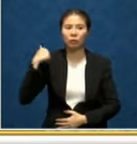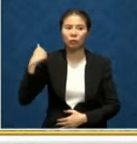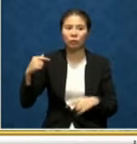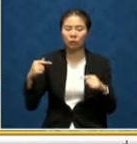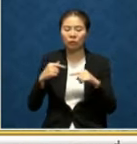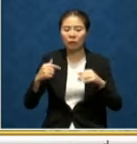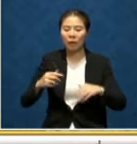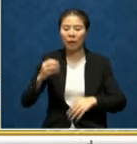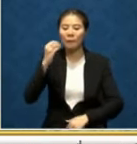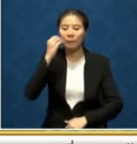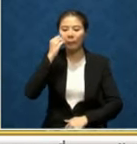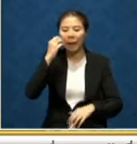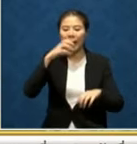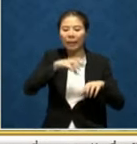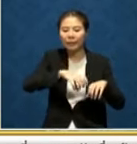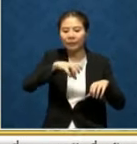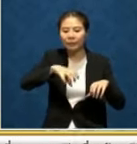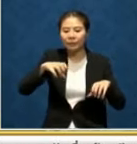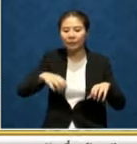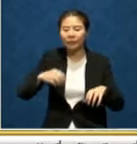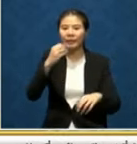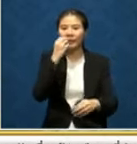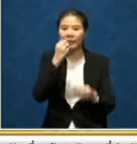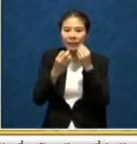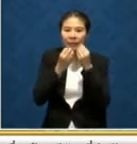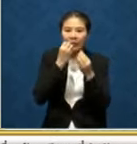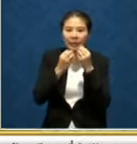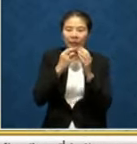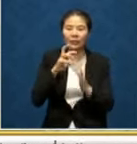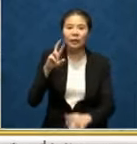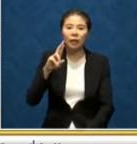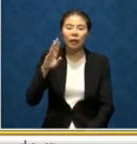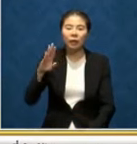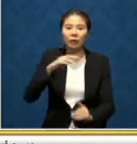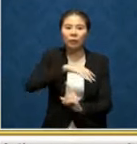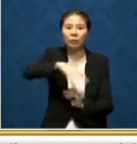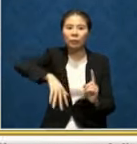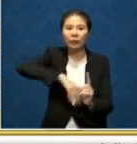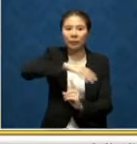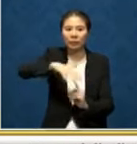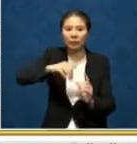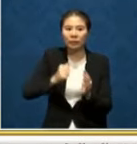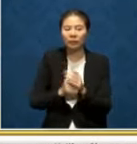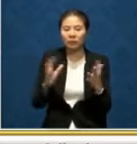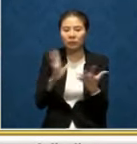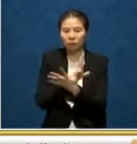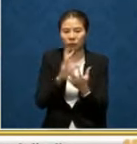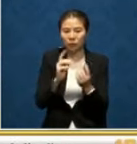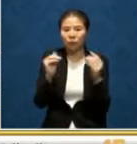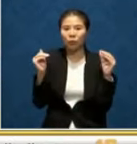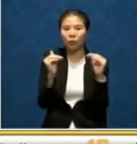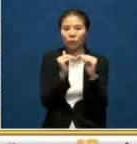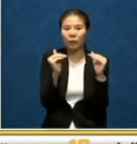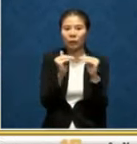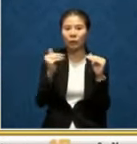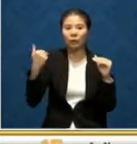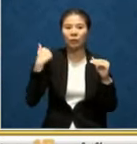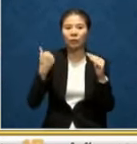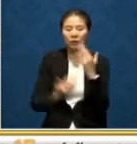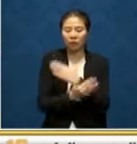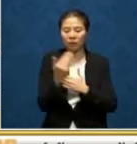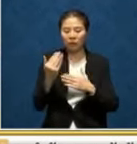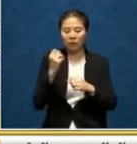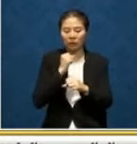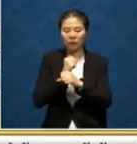ที่อยู่อาศัยมีความมั่นคงในอาหารมีความมั่นคงในระบบนิเวศเข้าถึงสังคมได้อย่างเท่าเทียมกันมีโอกาส